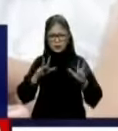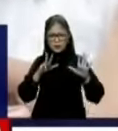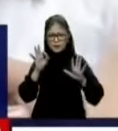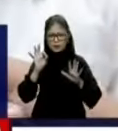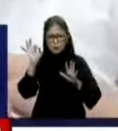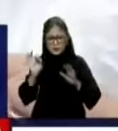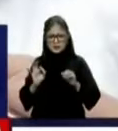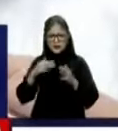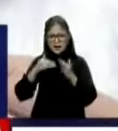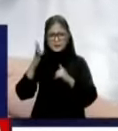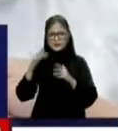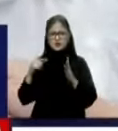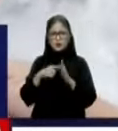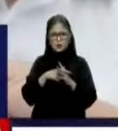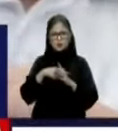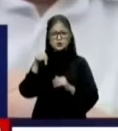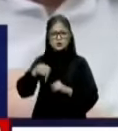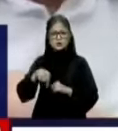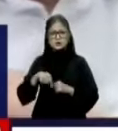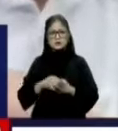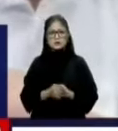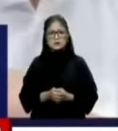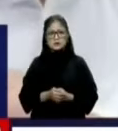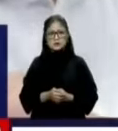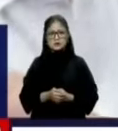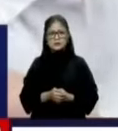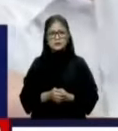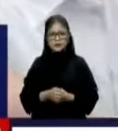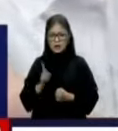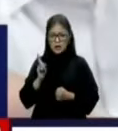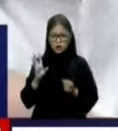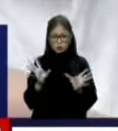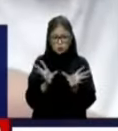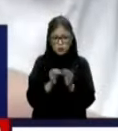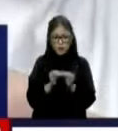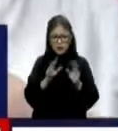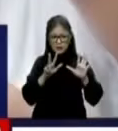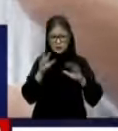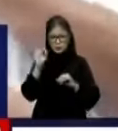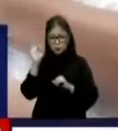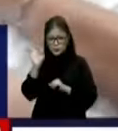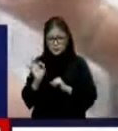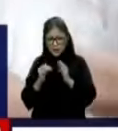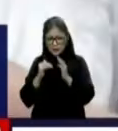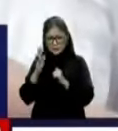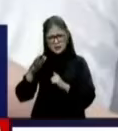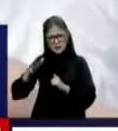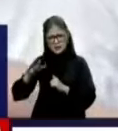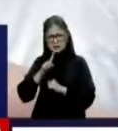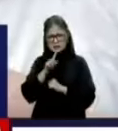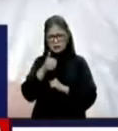yang nyoblos, perkiraan saya. Jadi kalau sejumlah itu kurang lebih 160-170